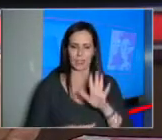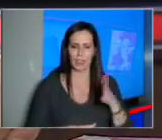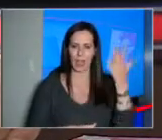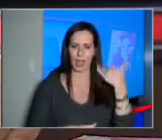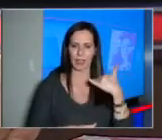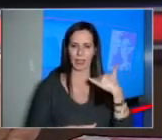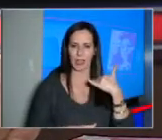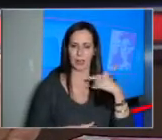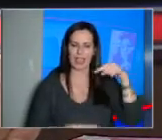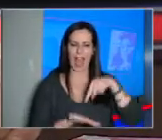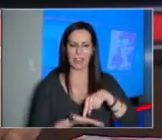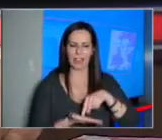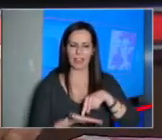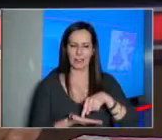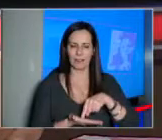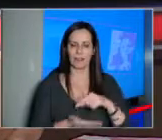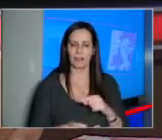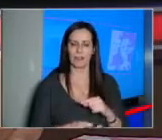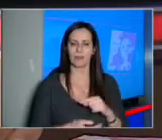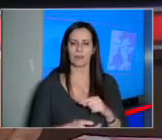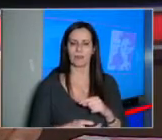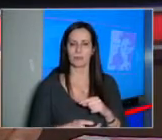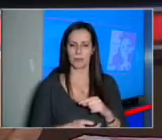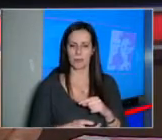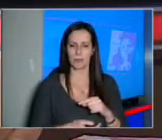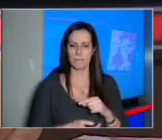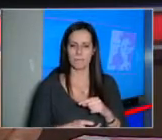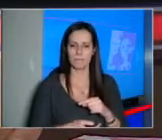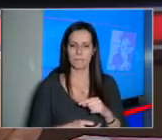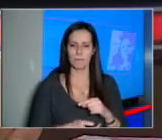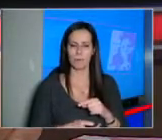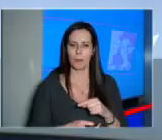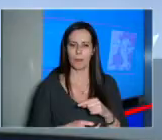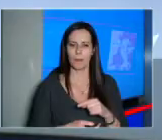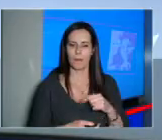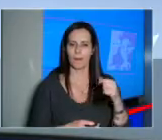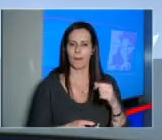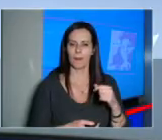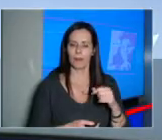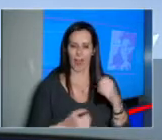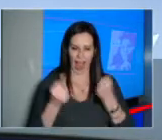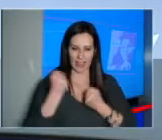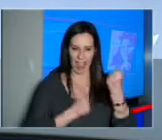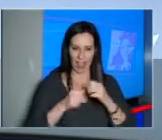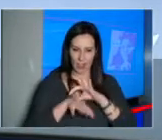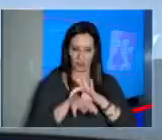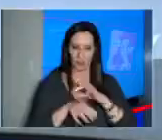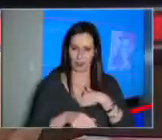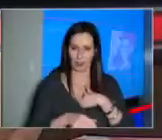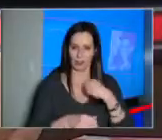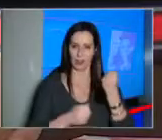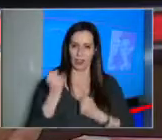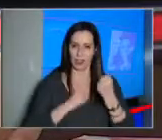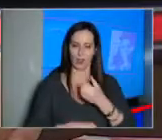דווקא בכאן. אחד אחד, ערוץ 11. הנהג שהביא אותי היה...